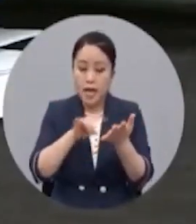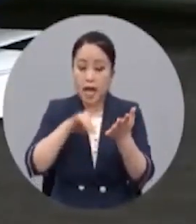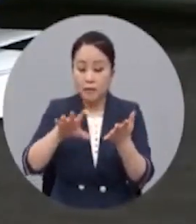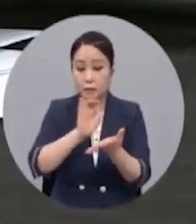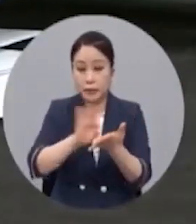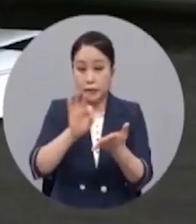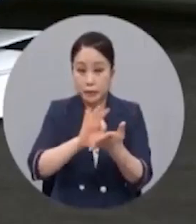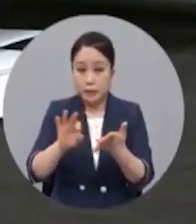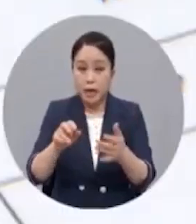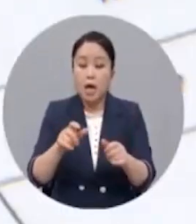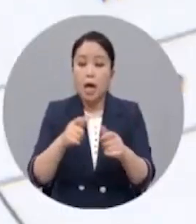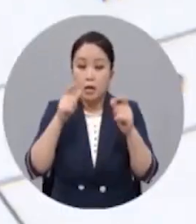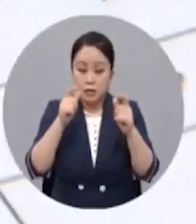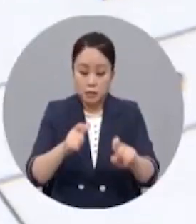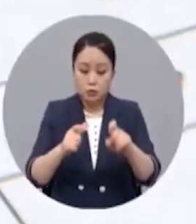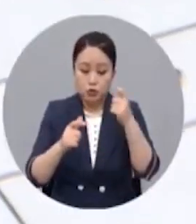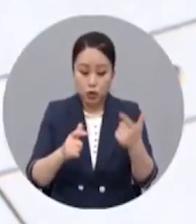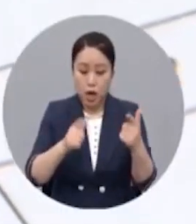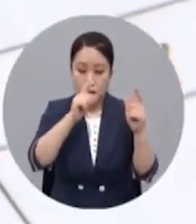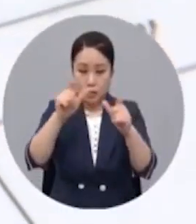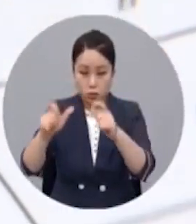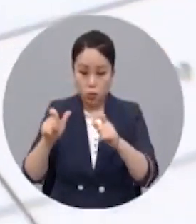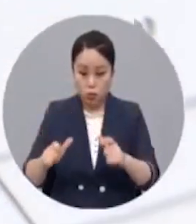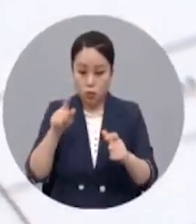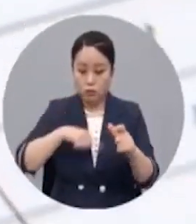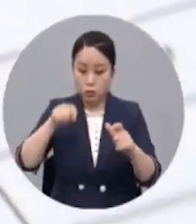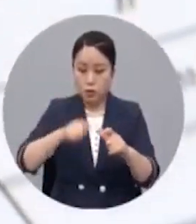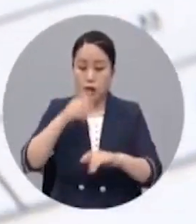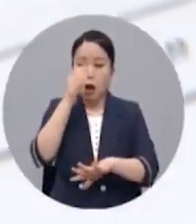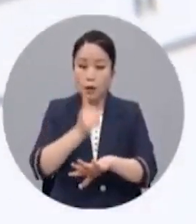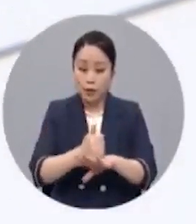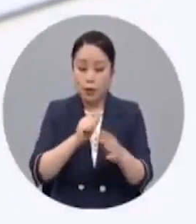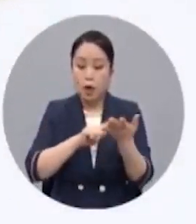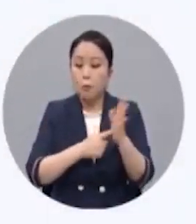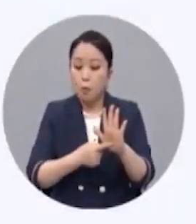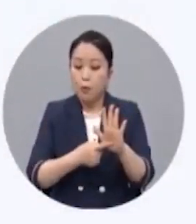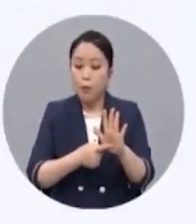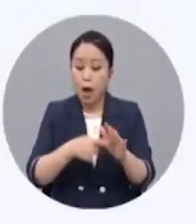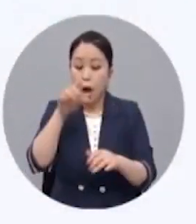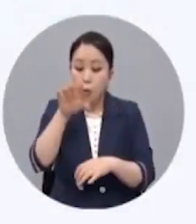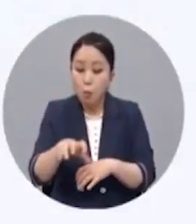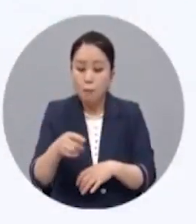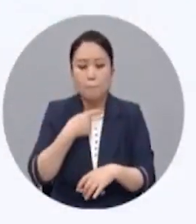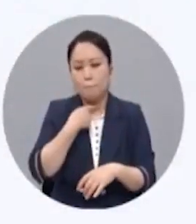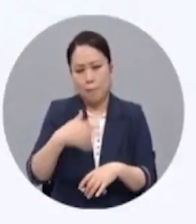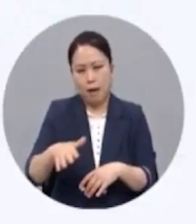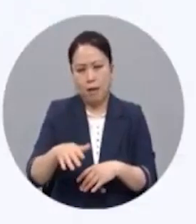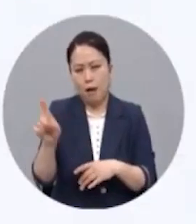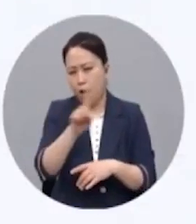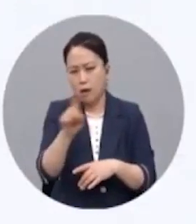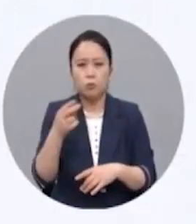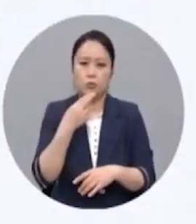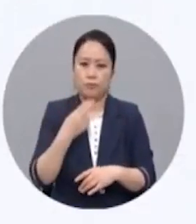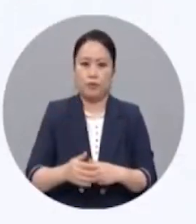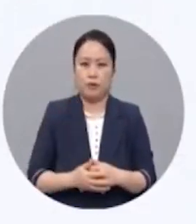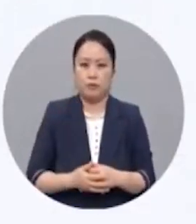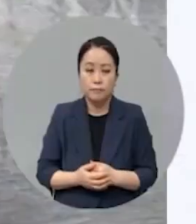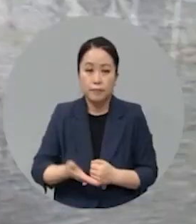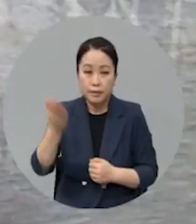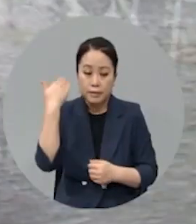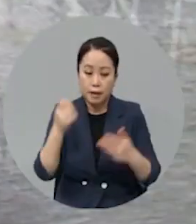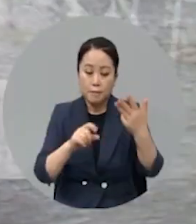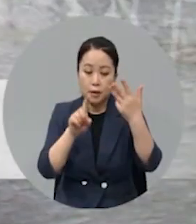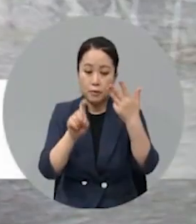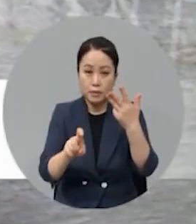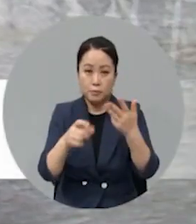16개 부산 기초의회 가운데 결과보고회를 개최한 곳은 단 한 곳도 없습니다. MBC 뉴스 김윤아입니다.